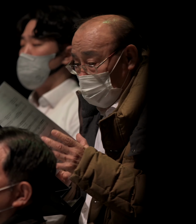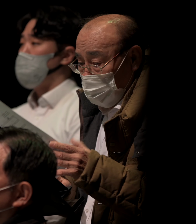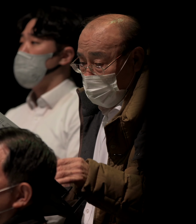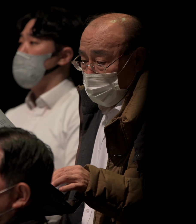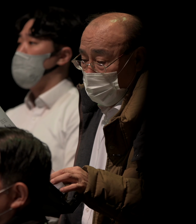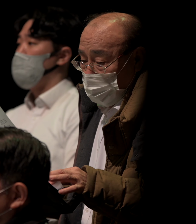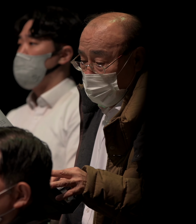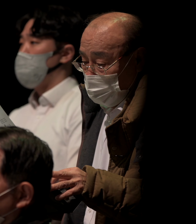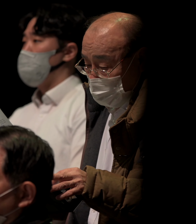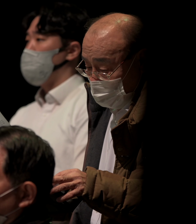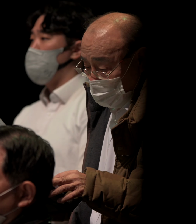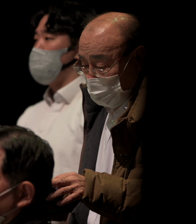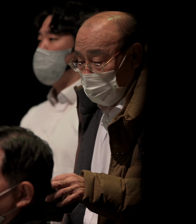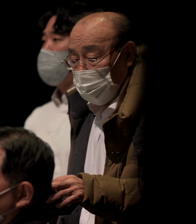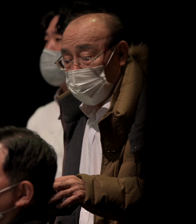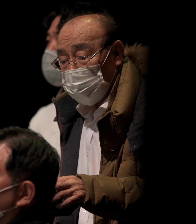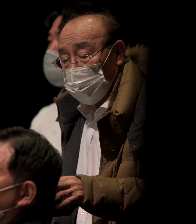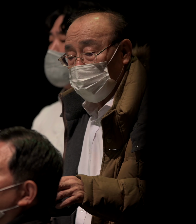저는